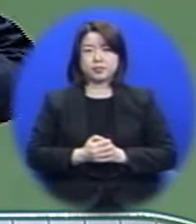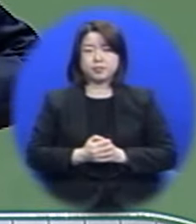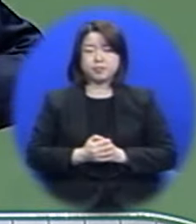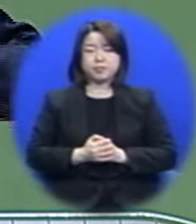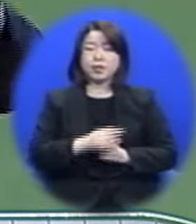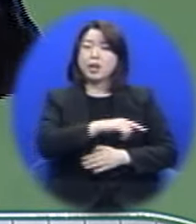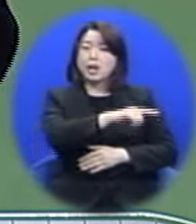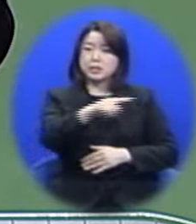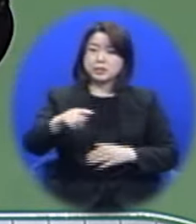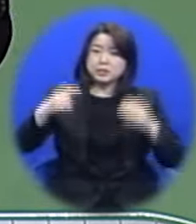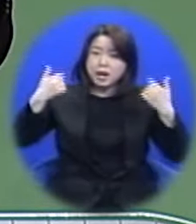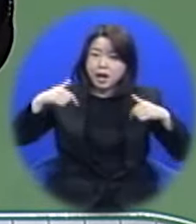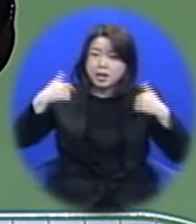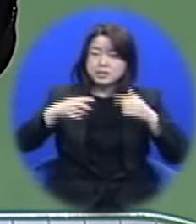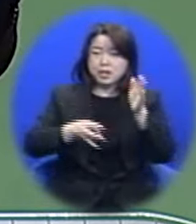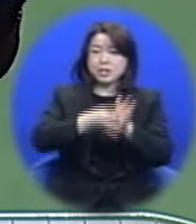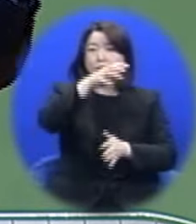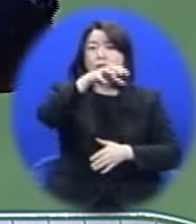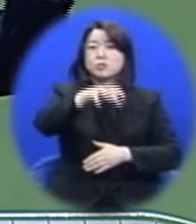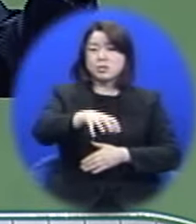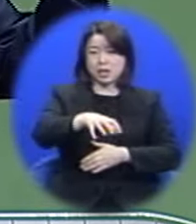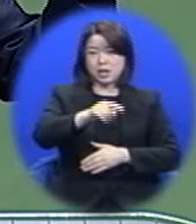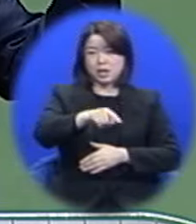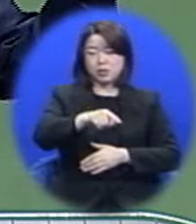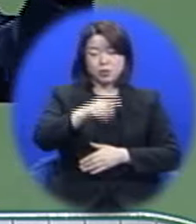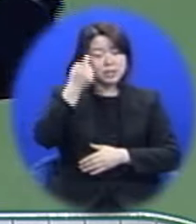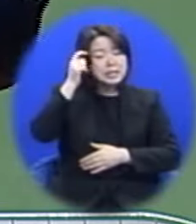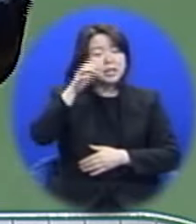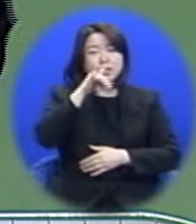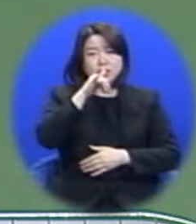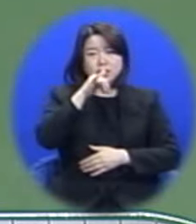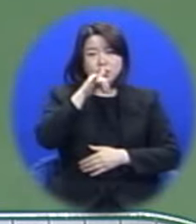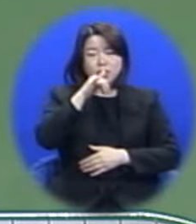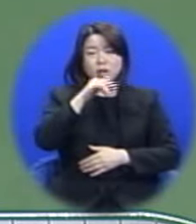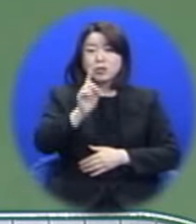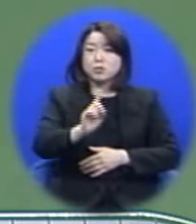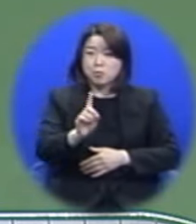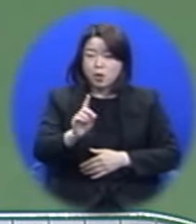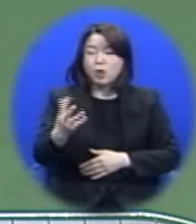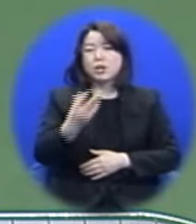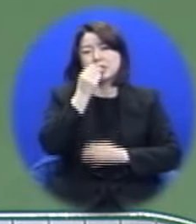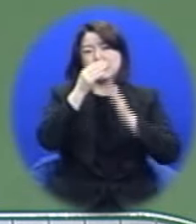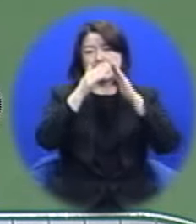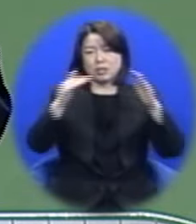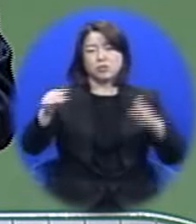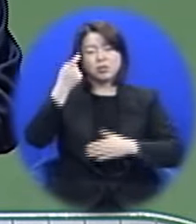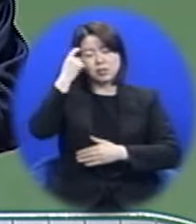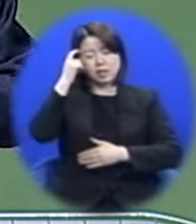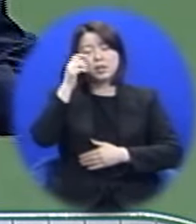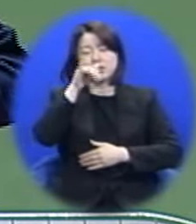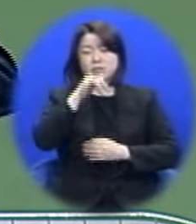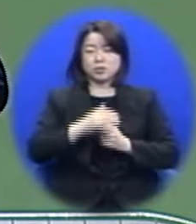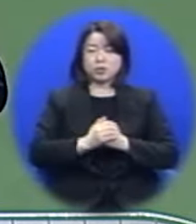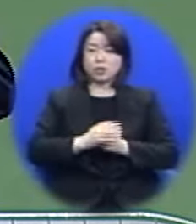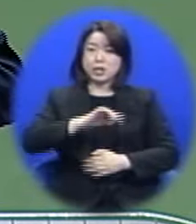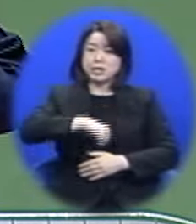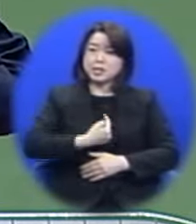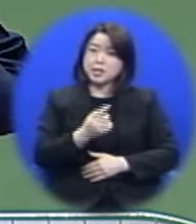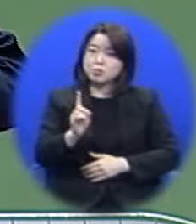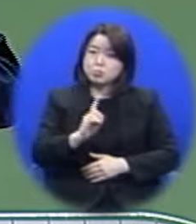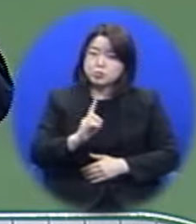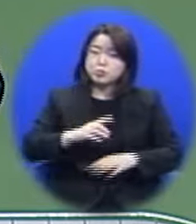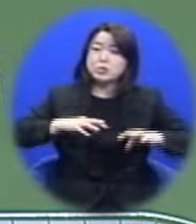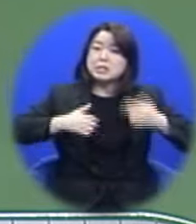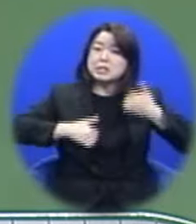그들은 항상 예루살렘 생각했어요. 예루살렘을 생각했다는 건 성전을 생각한 겁니다. 자기에게 무슨